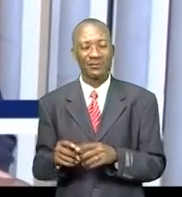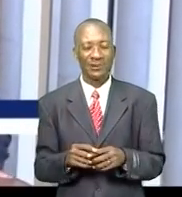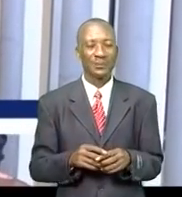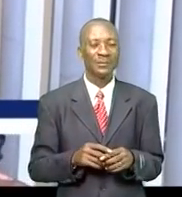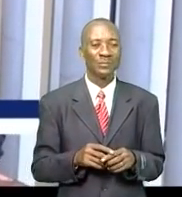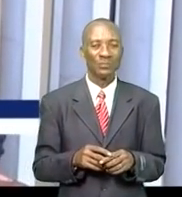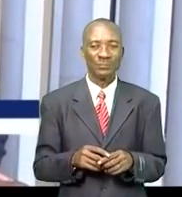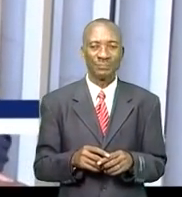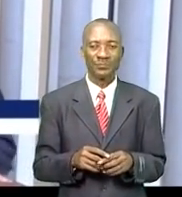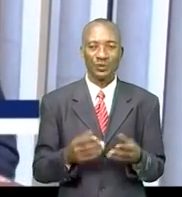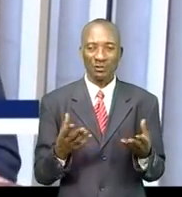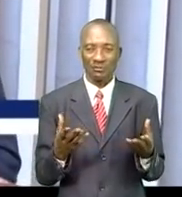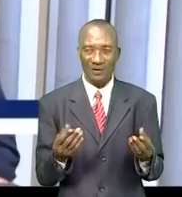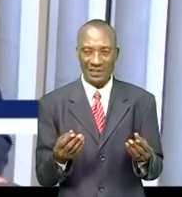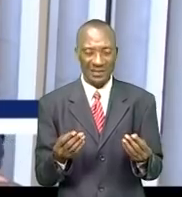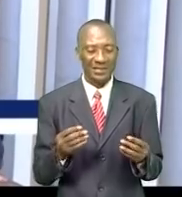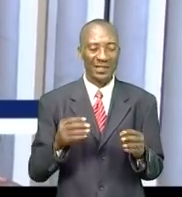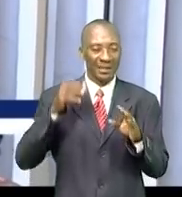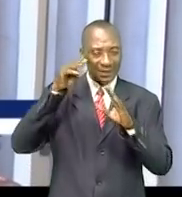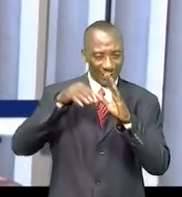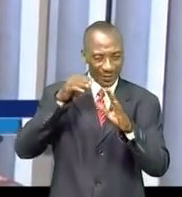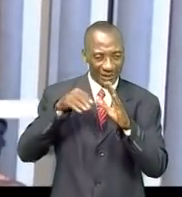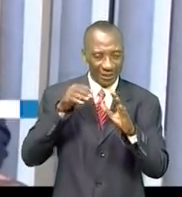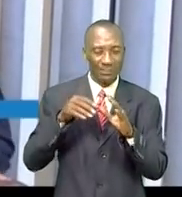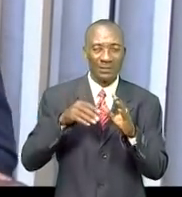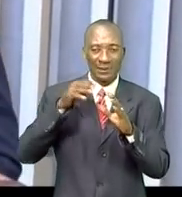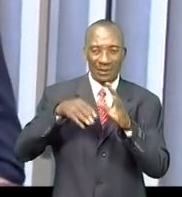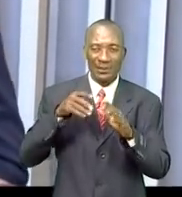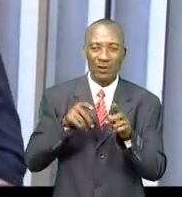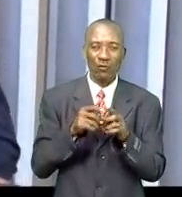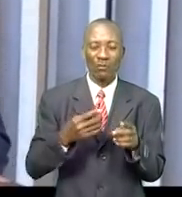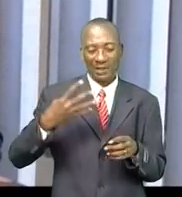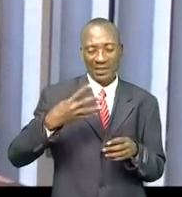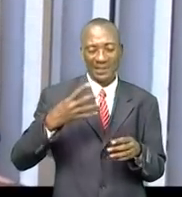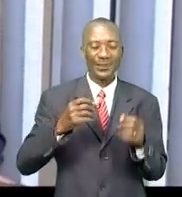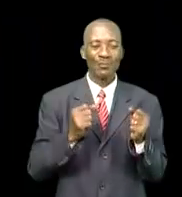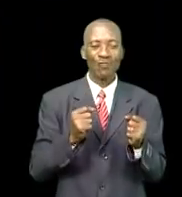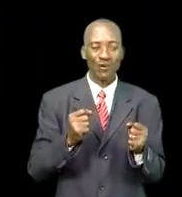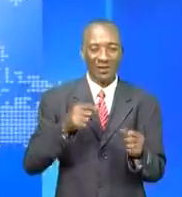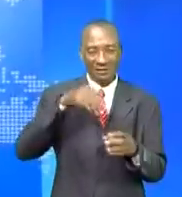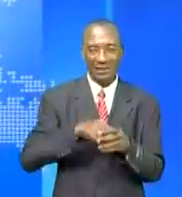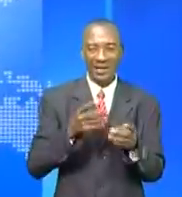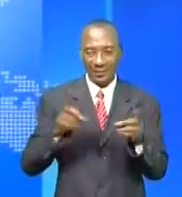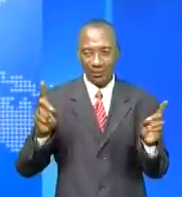de faciliter le travail des médias parce que les médias, c'est le quatrième pouvoir dans une démocratie, ils ont un rôle essentiel à jouer.